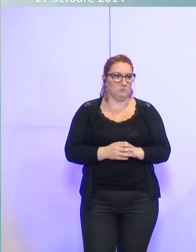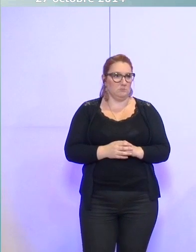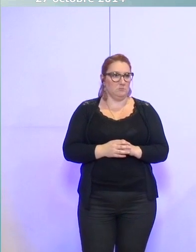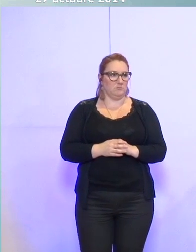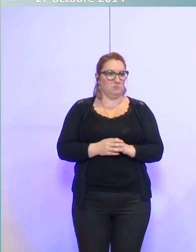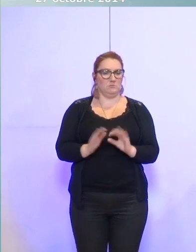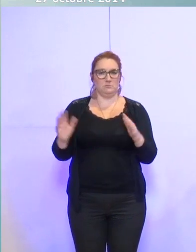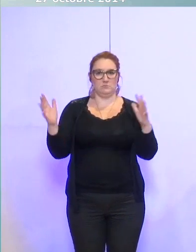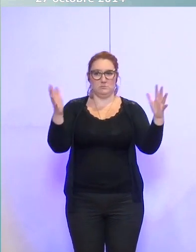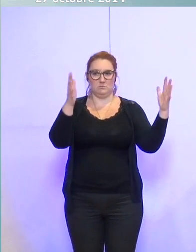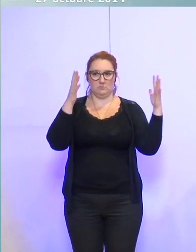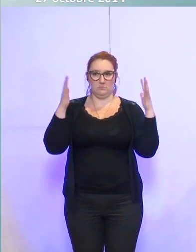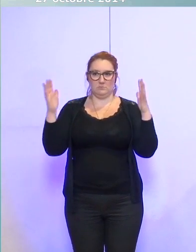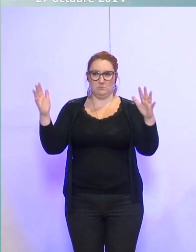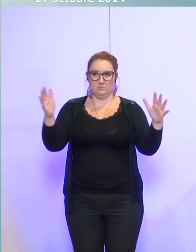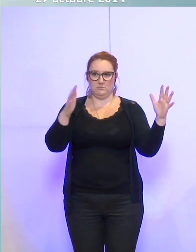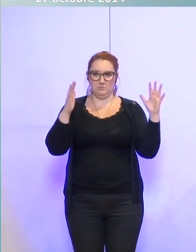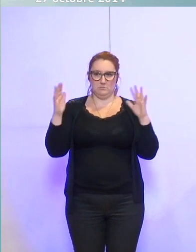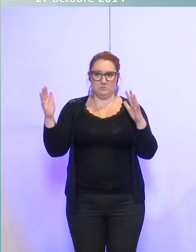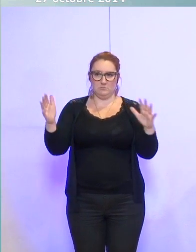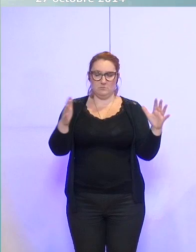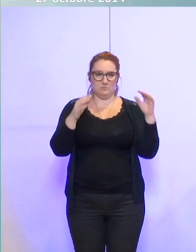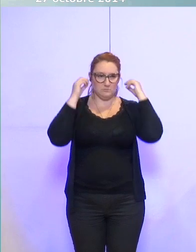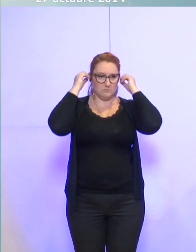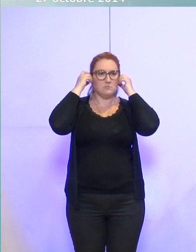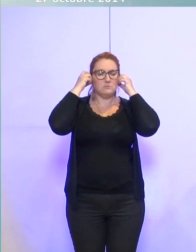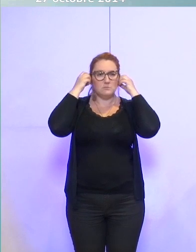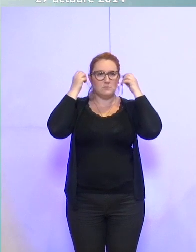Nous passons, je pense que les applaudissements ne sont pas nécessaires.